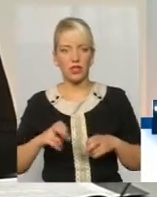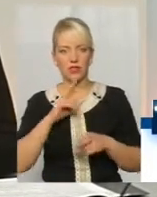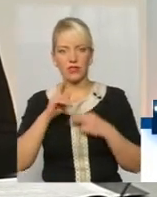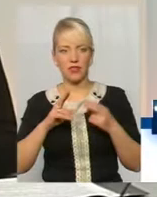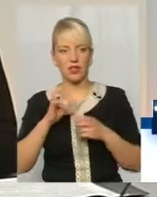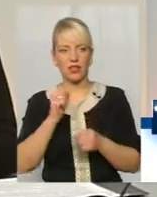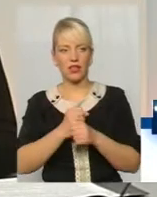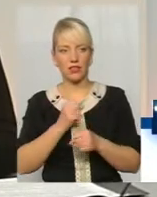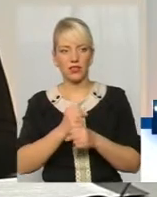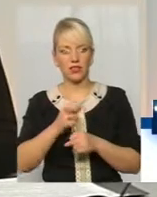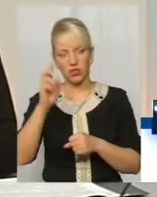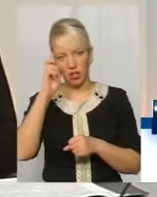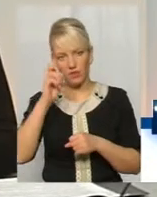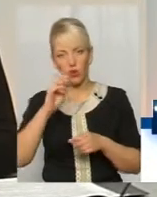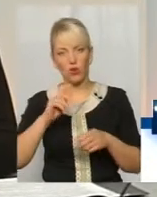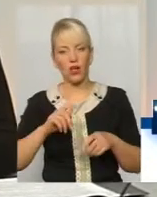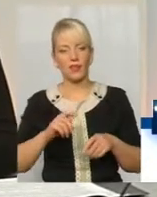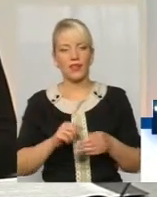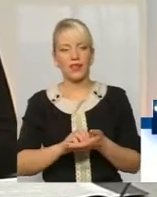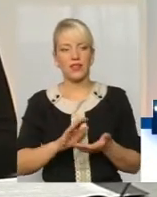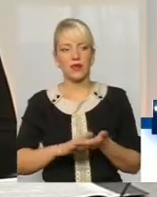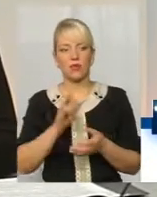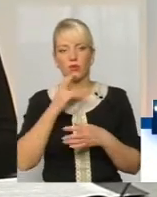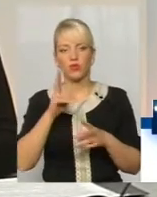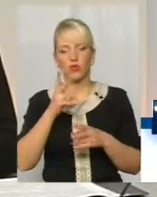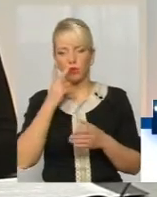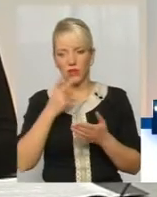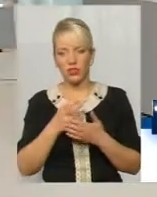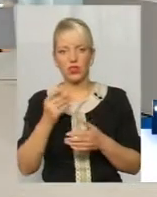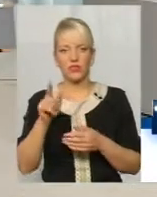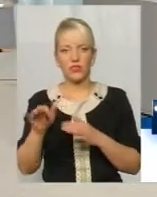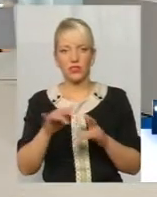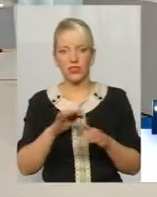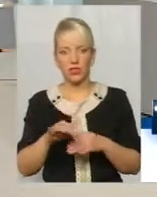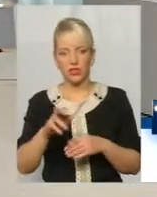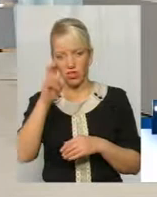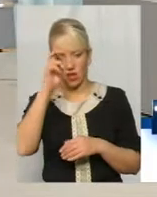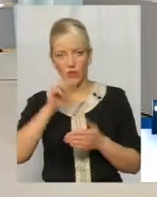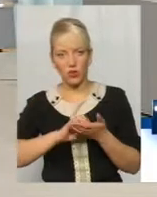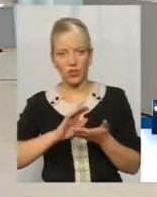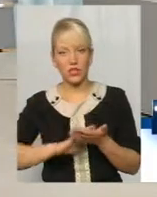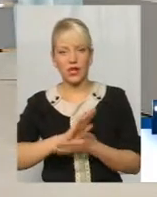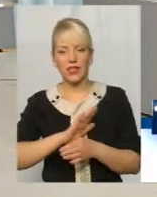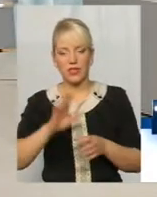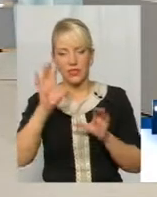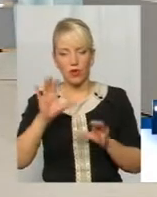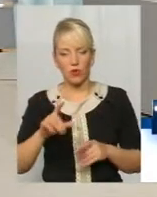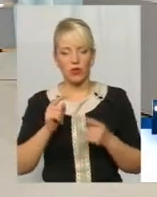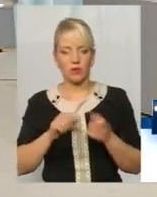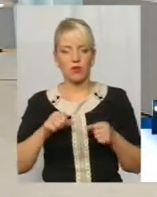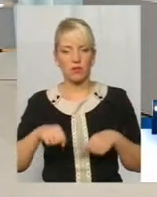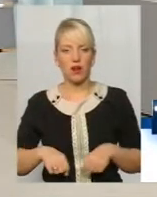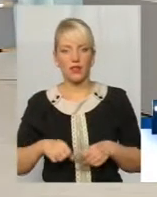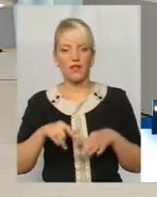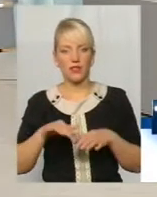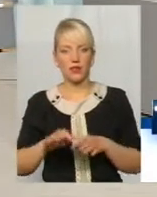реєстратора. Будь-хто, який вбачає в діях державного реєстратора певні незаконні дії, протиправні, він може